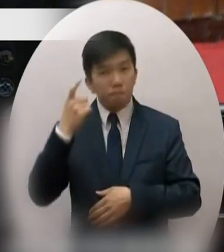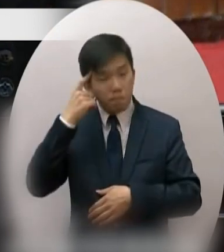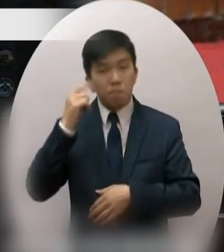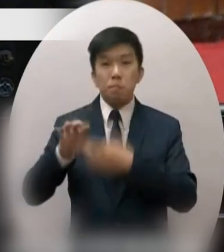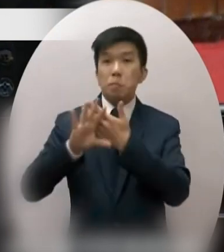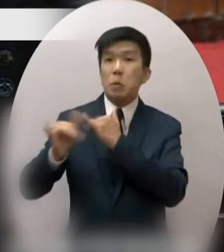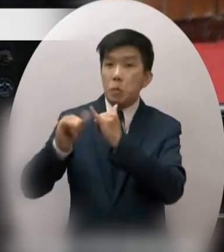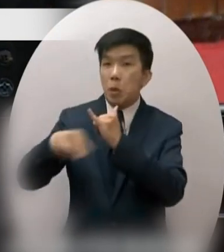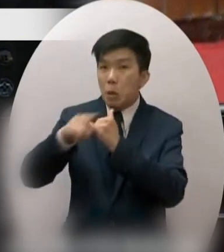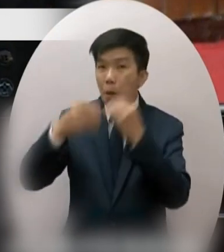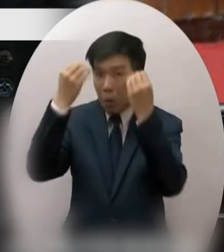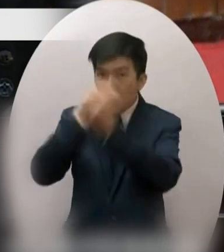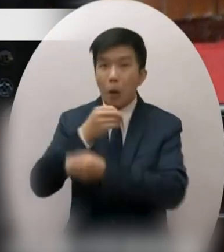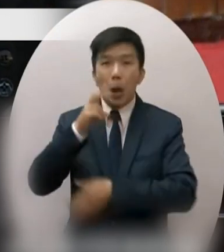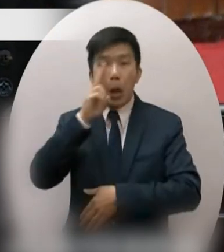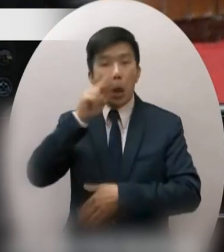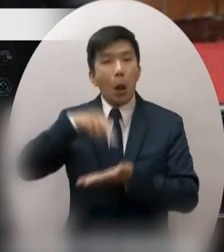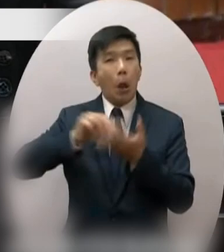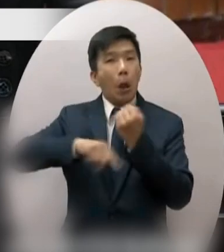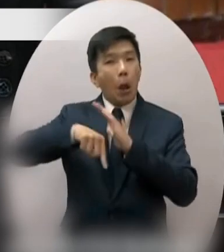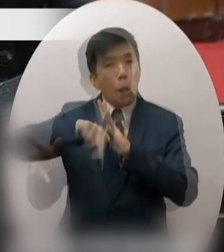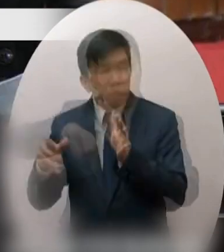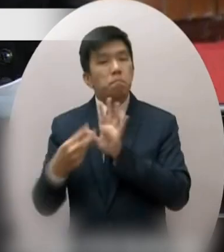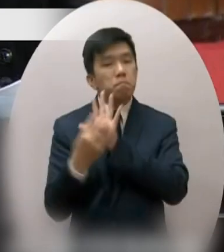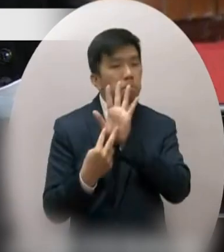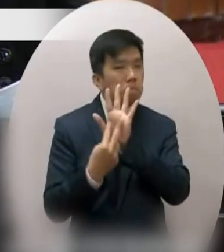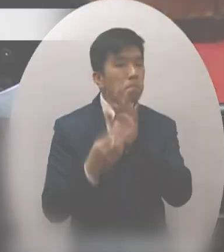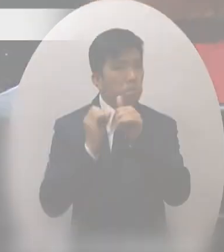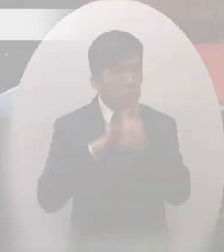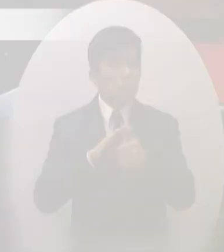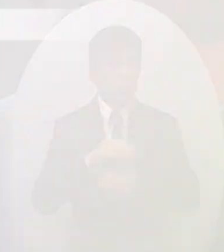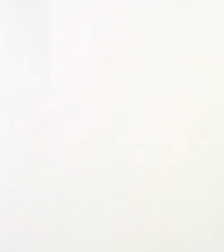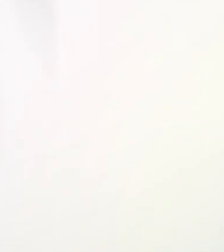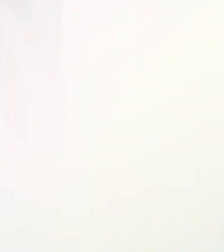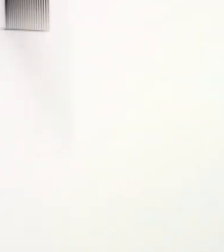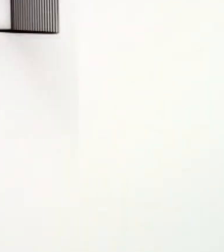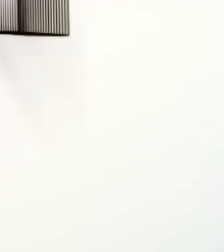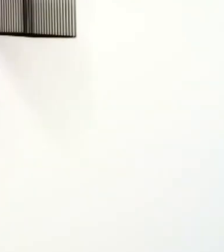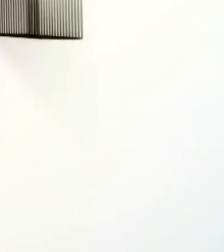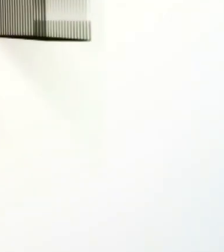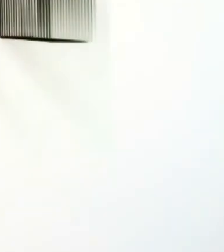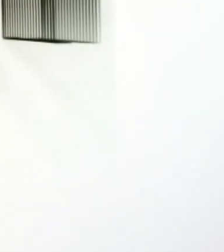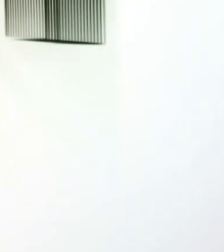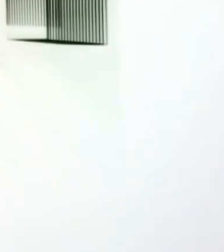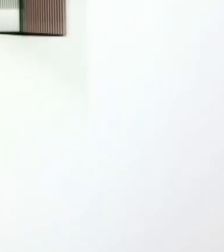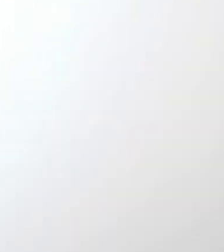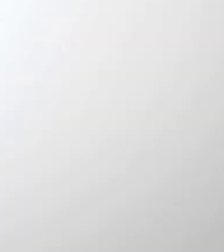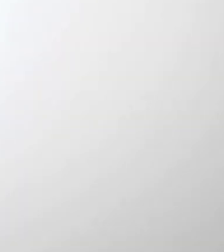我们今天立法院是这样子的一个状况，我必须谴责这样的行为。